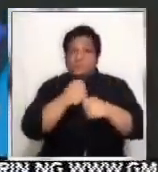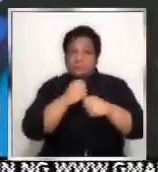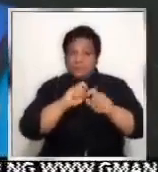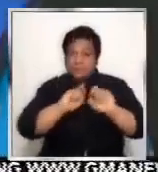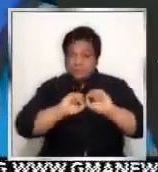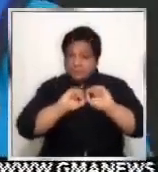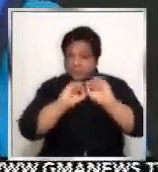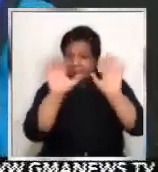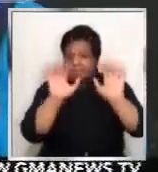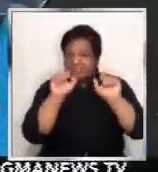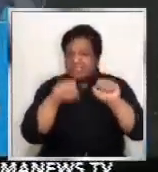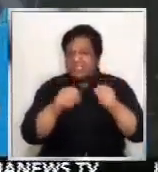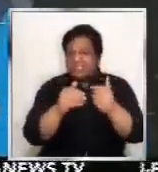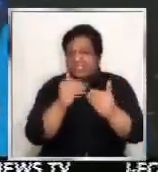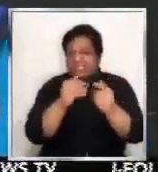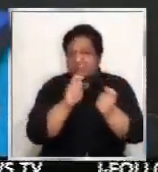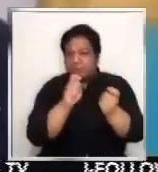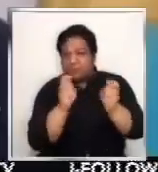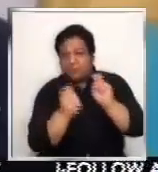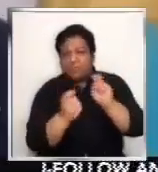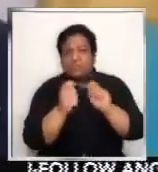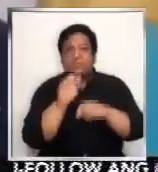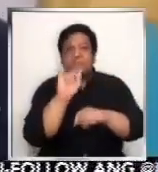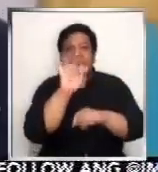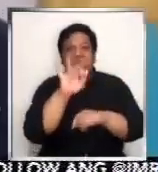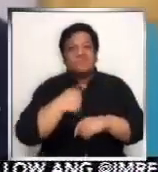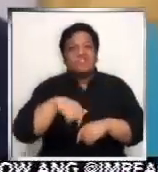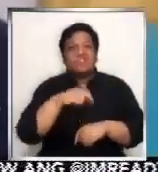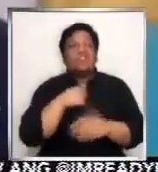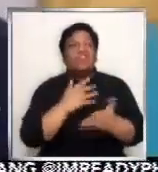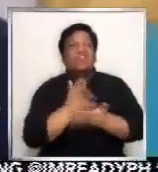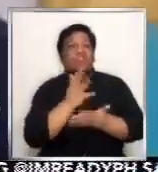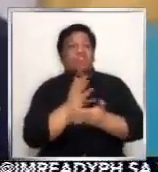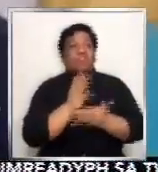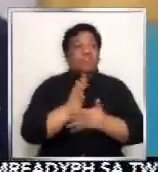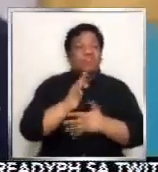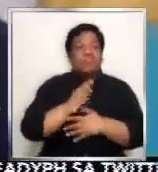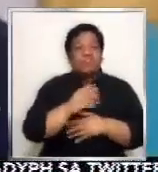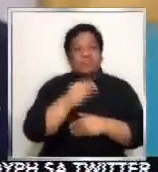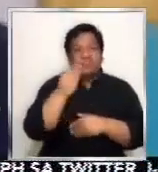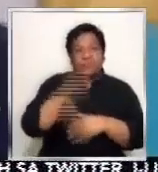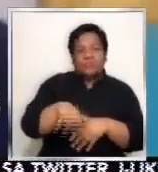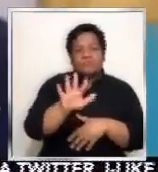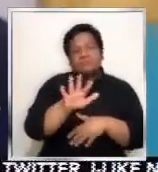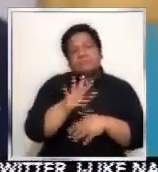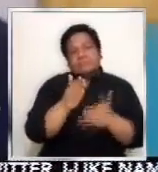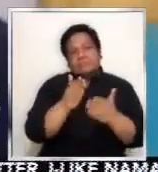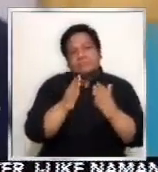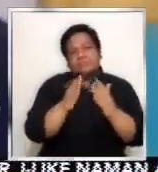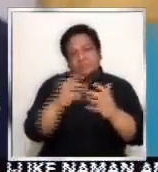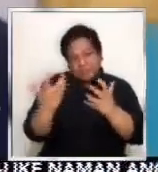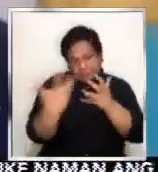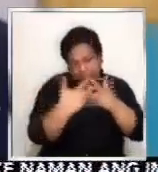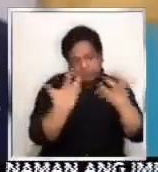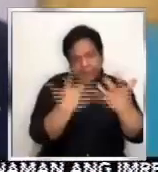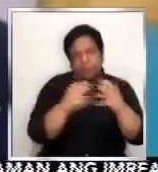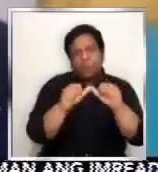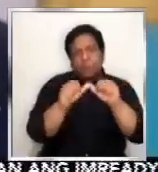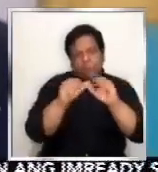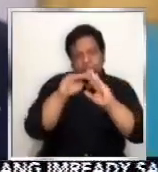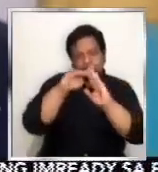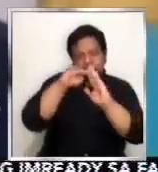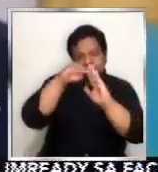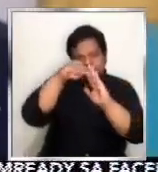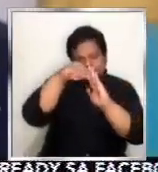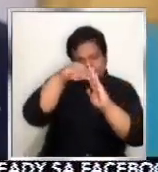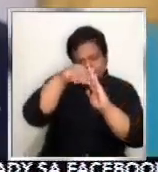na kung magpapabaya tayo. Magtulungan, no, para masustain itong downward trend. Na kung hindi tayo, kung magpapabaya